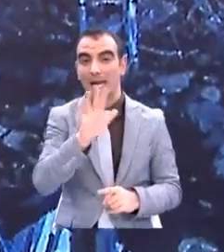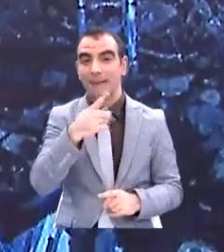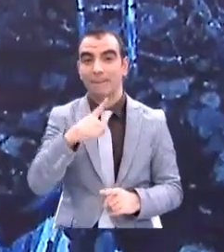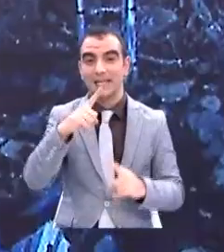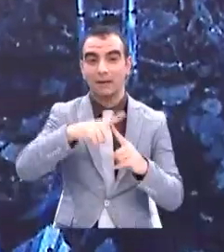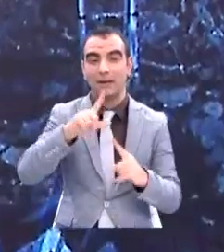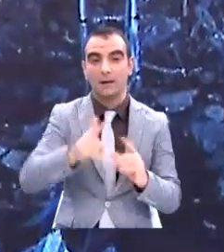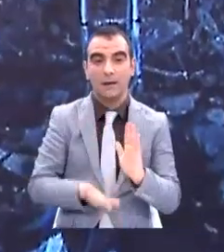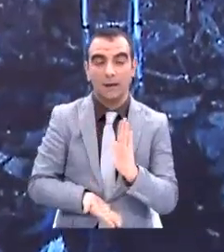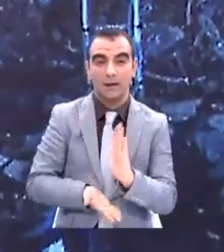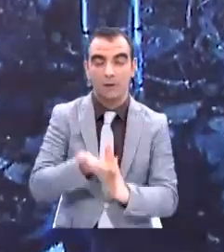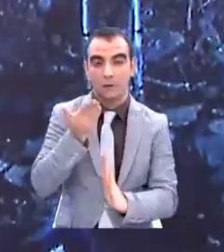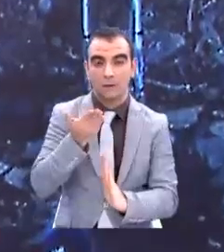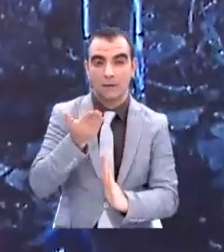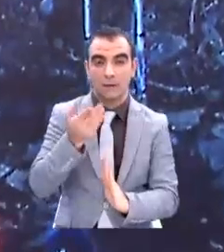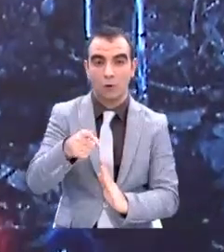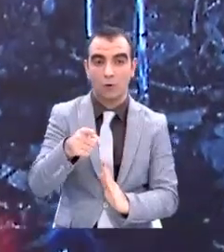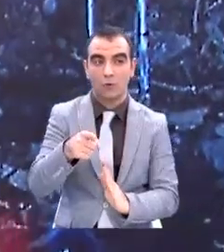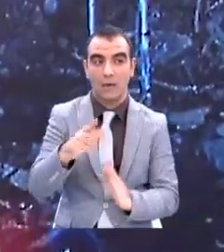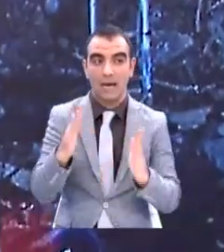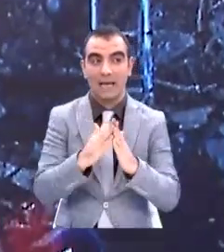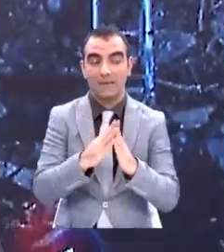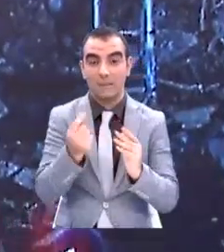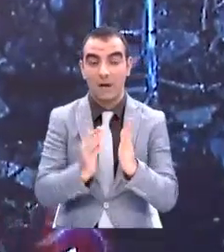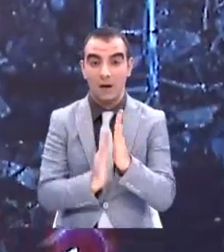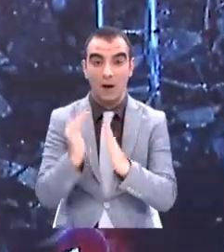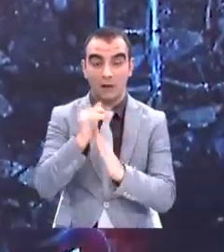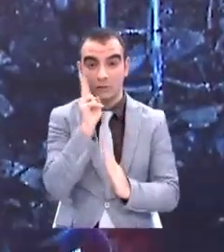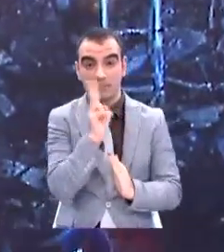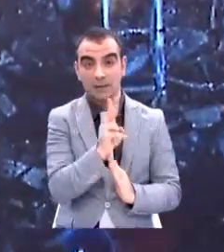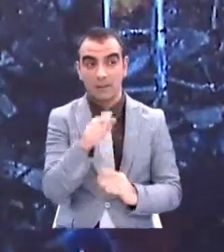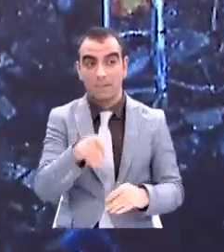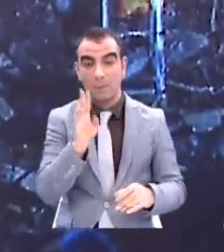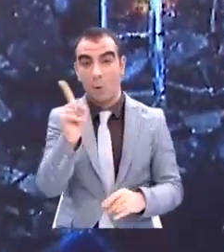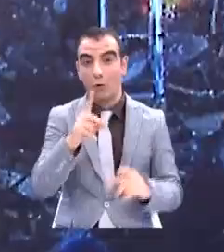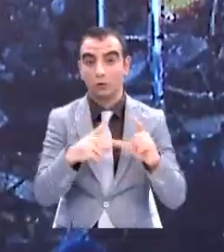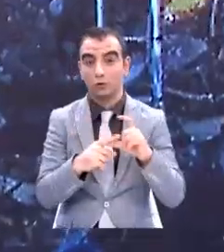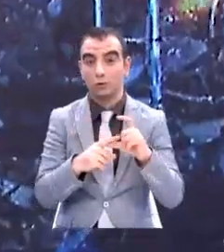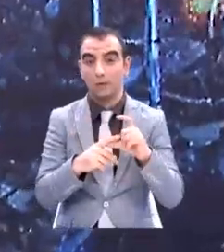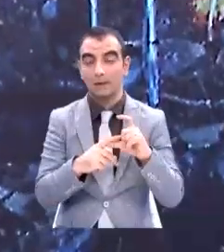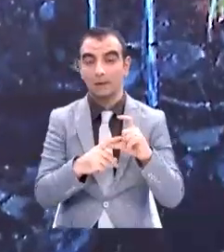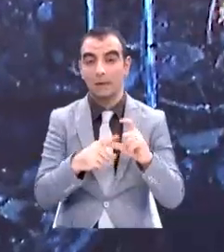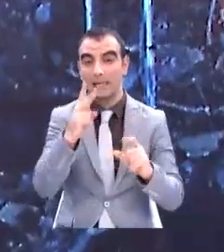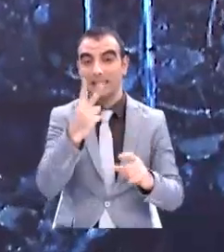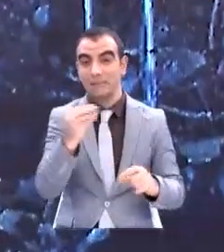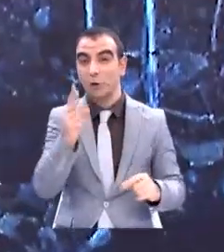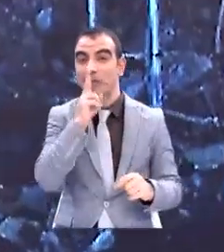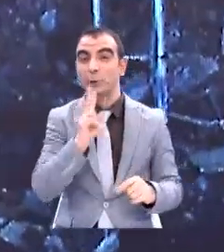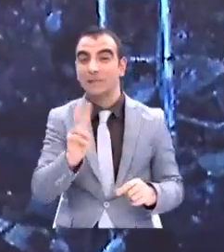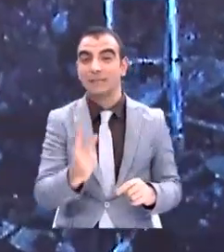bin liraya yükseliyor fiyatı evin fiyatı artışa bakın bakınız 10 Şubat'ta 2 milyon